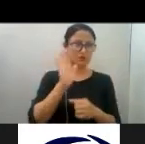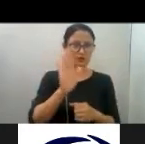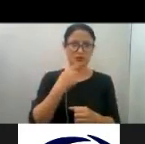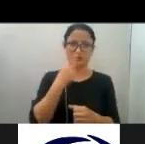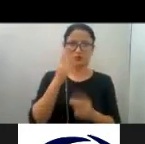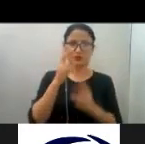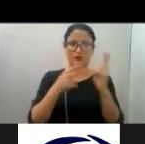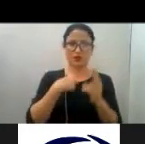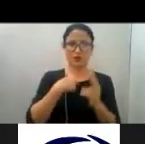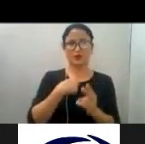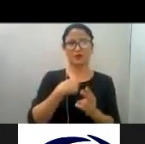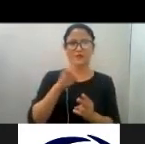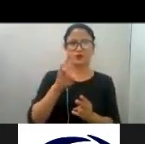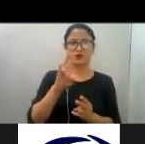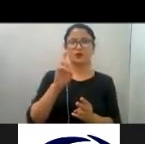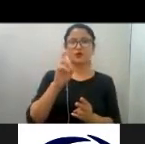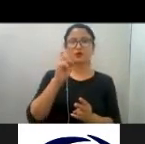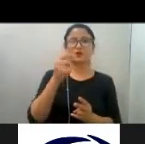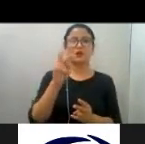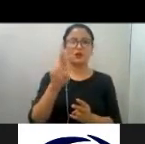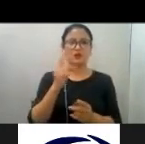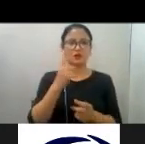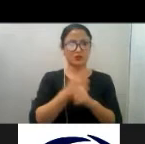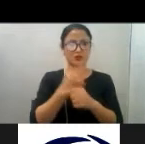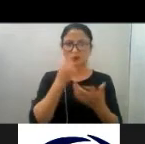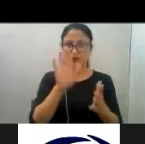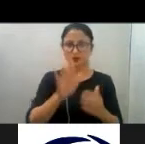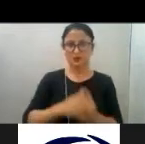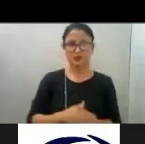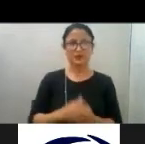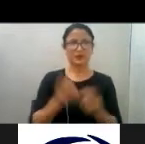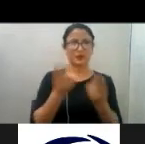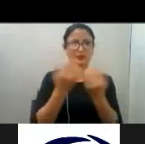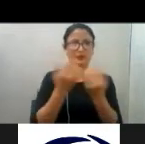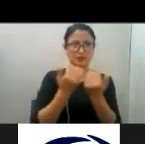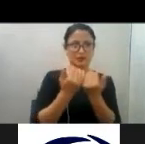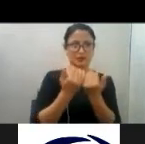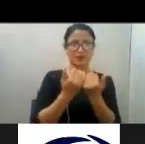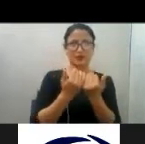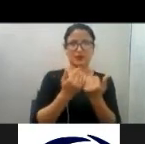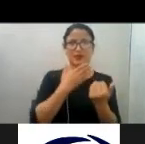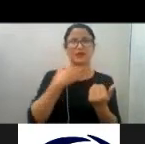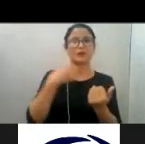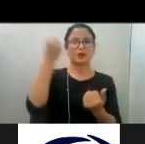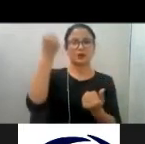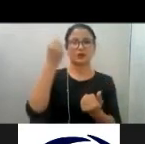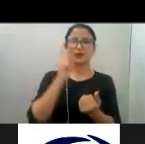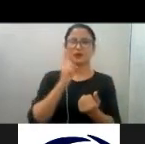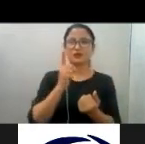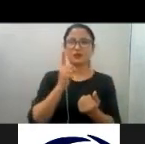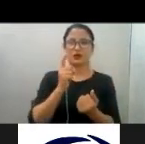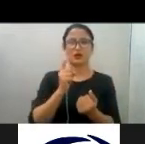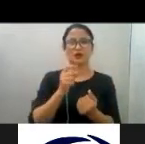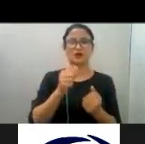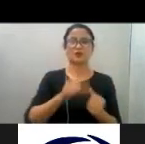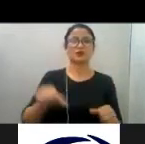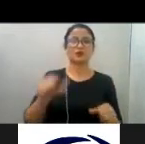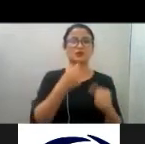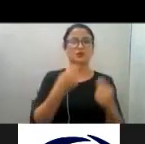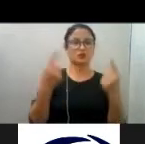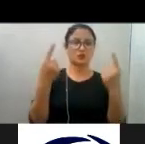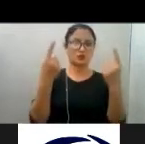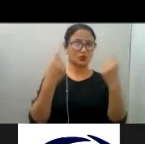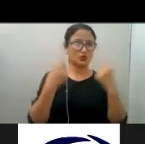शङ्कर मालाकार सरले नै भनिसक्नु भएको छ। त्यसै गरी आत्महत्या चाहिँ एउटा पब्लिक हेल्थ इस्युको